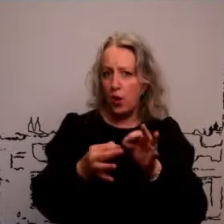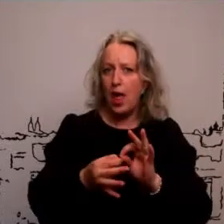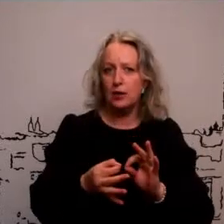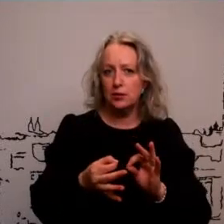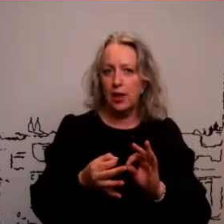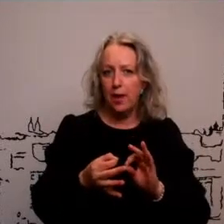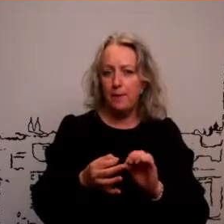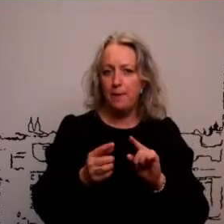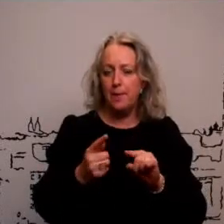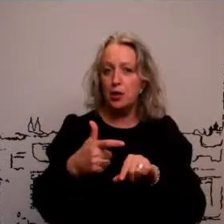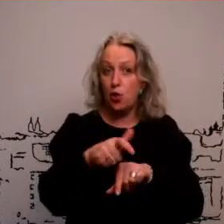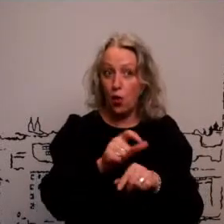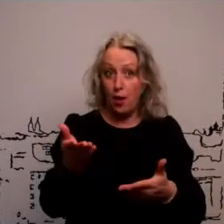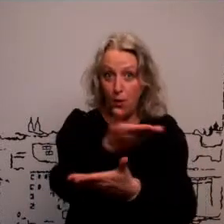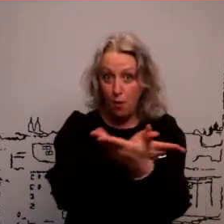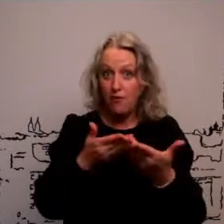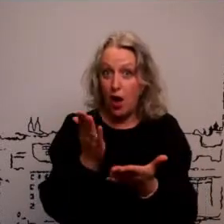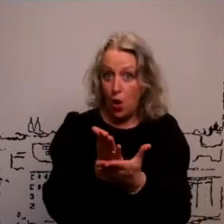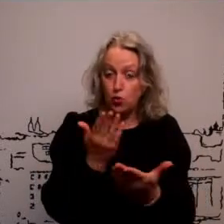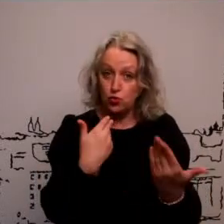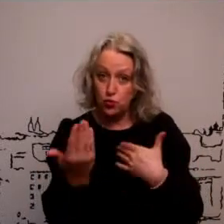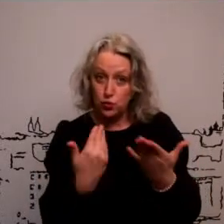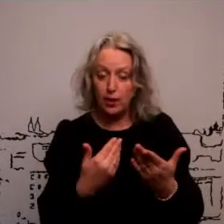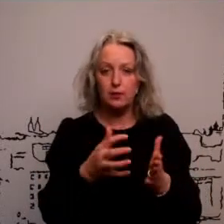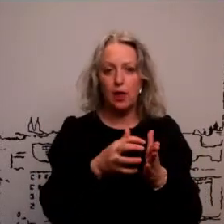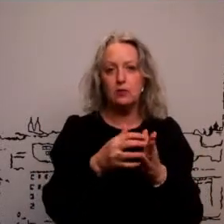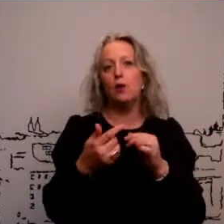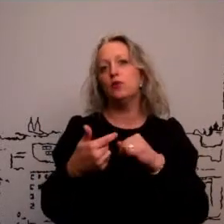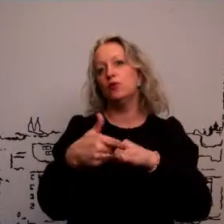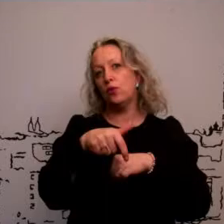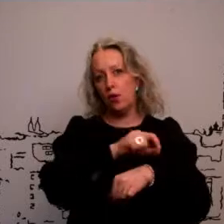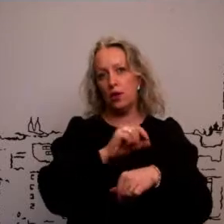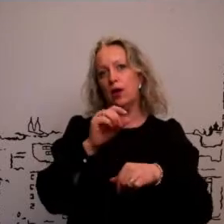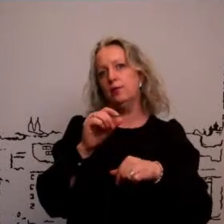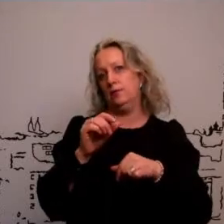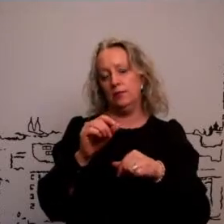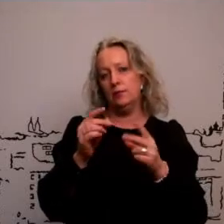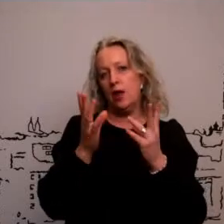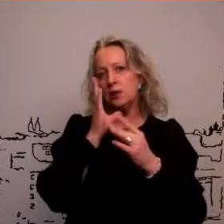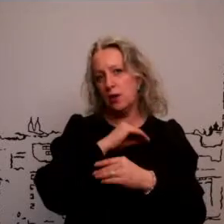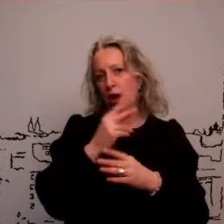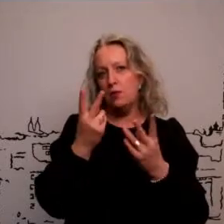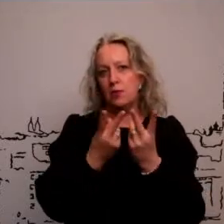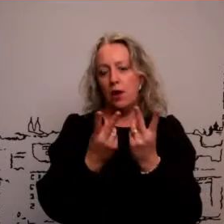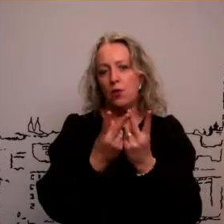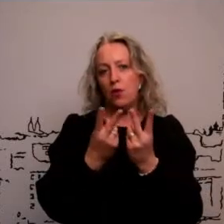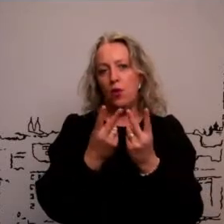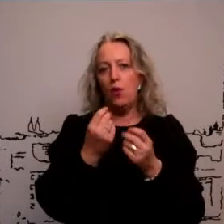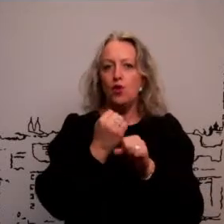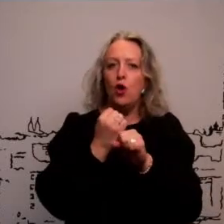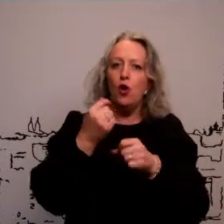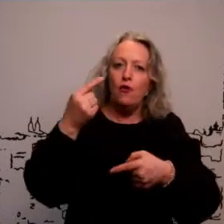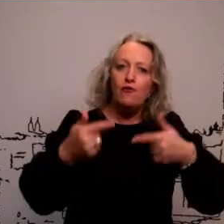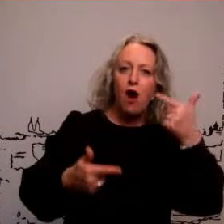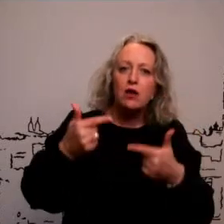on sellised suhted, seda tegelikult rohkem me väldime sellised erinevaid töövaidlusi ja